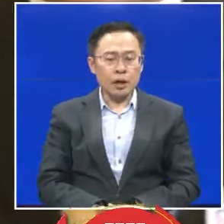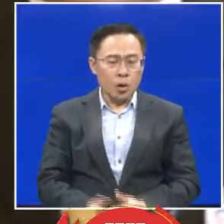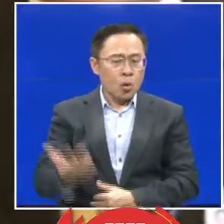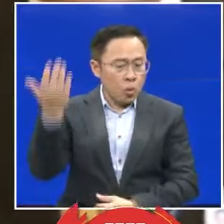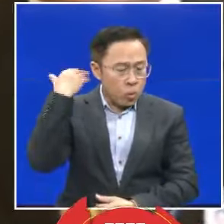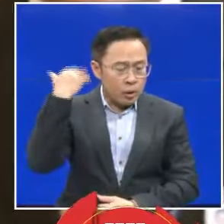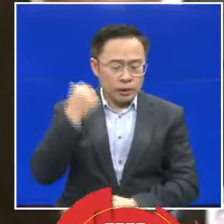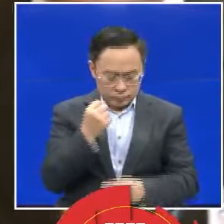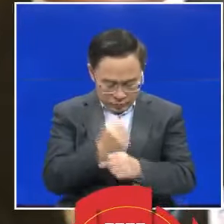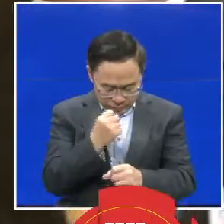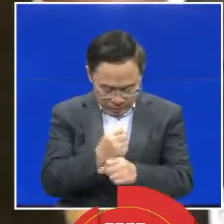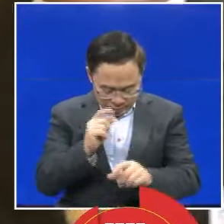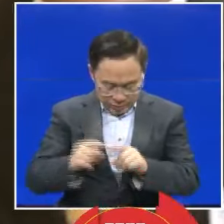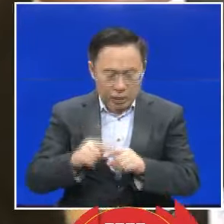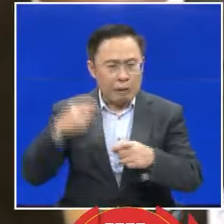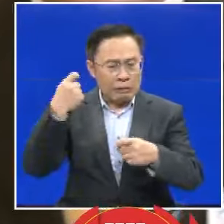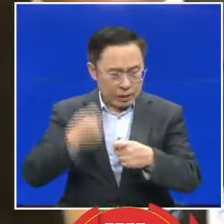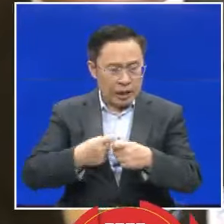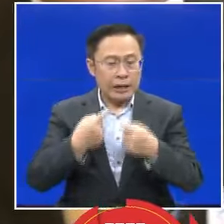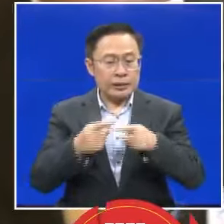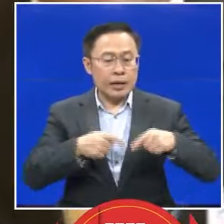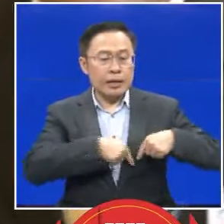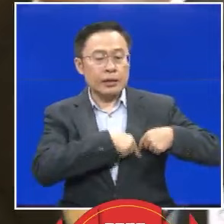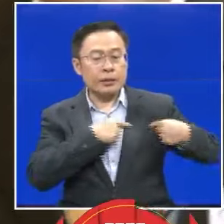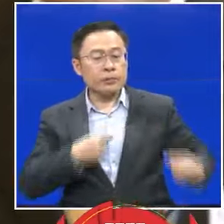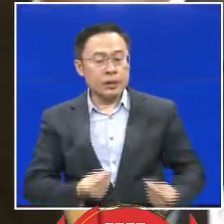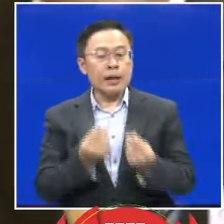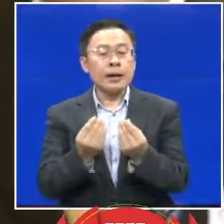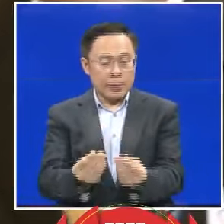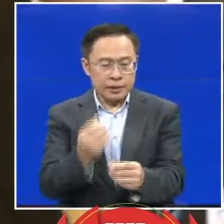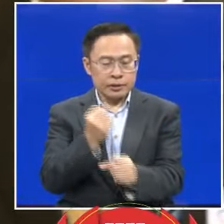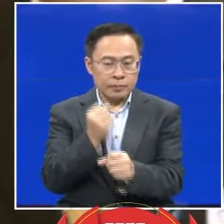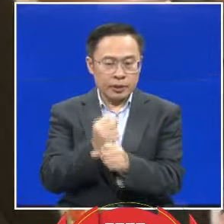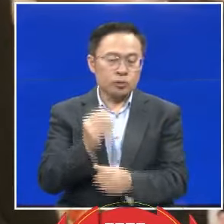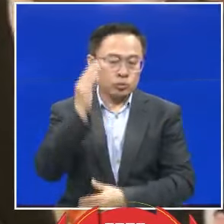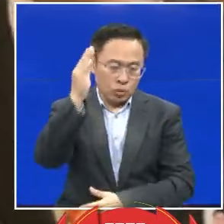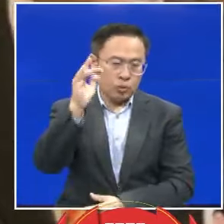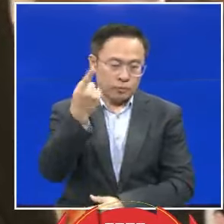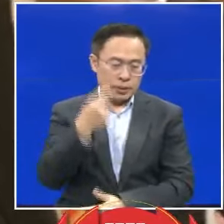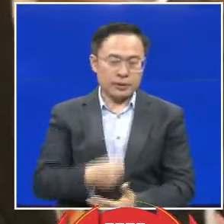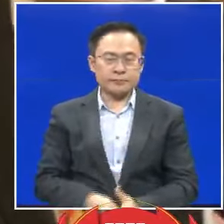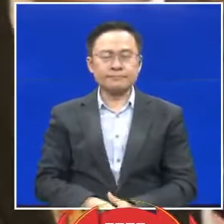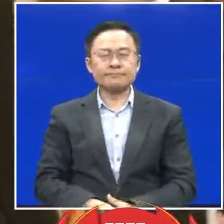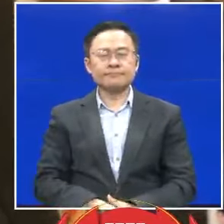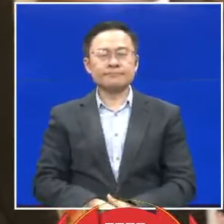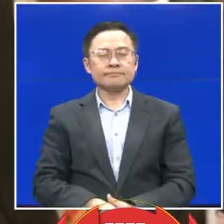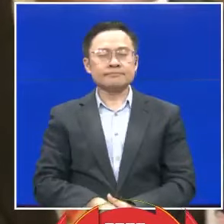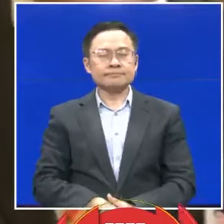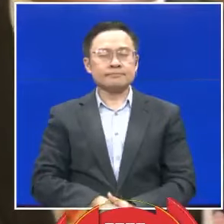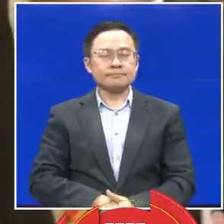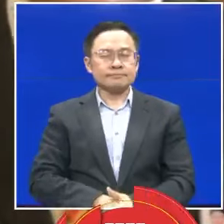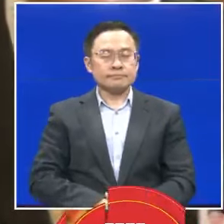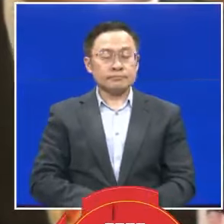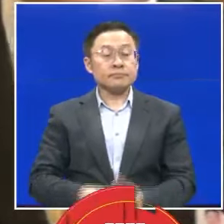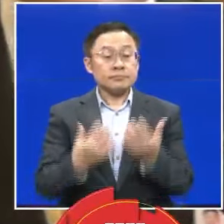ๆอย่างจริงๆนะครับแต่ว่าก็ให้กำลังใจนะครับแล้วก็เดี๋ยวคงจะได้พูดคุยกันต่อไป เนี่ยค่ะคุณผู้ชมคะทีนี้ในมุมของโซเ